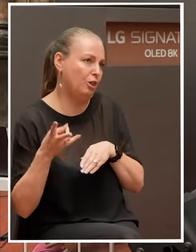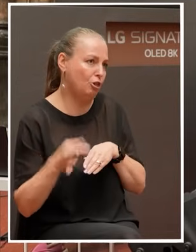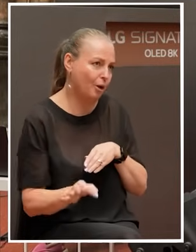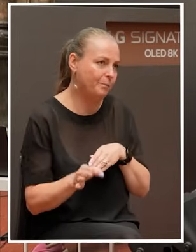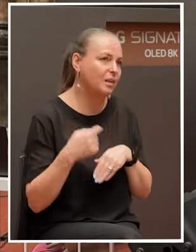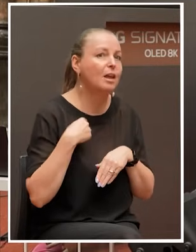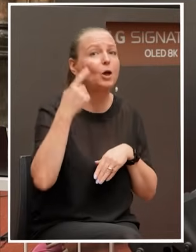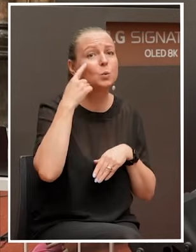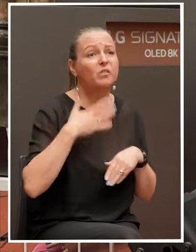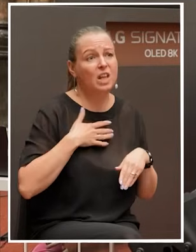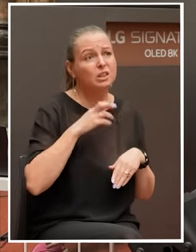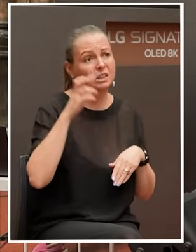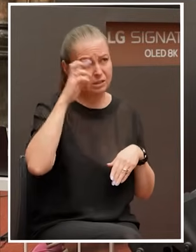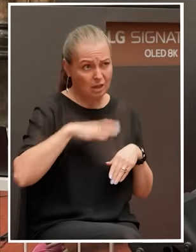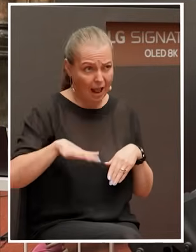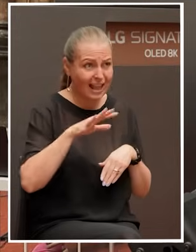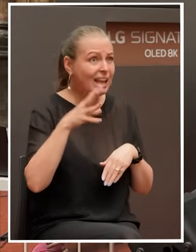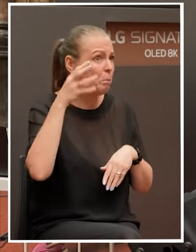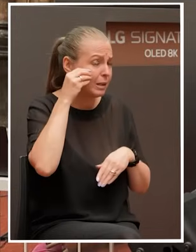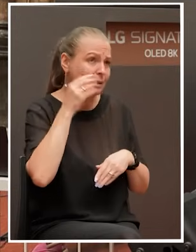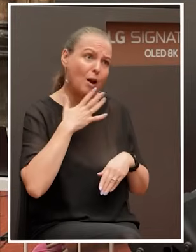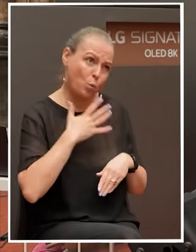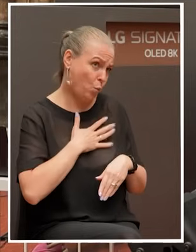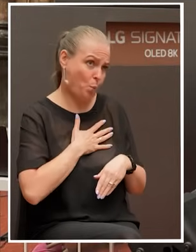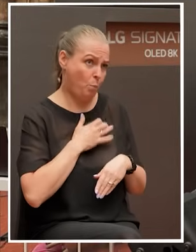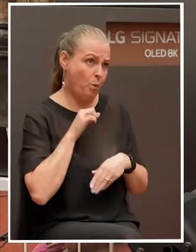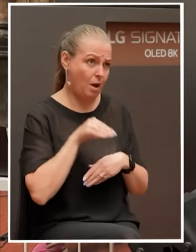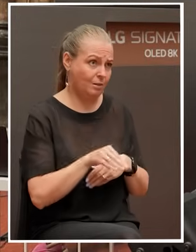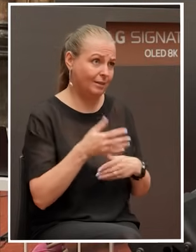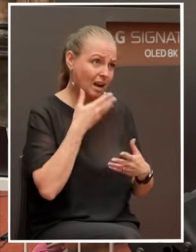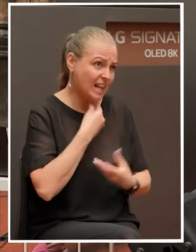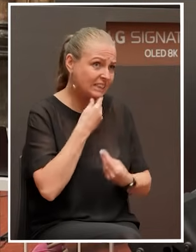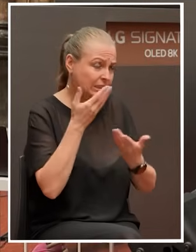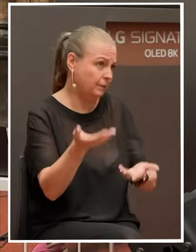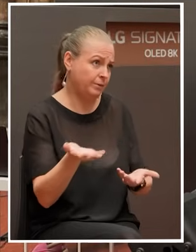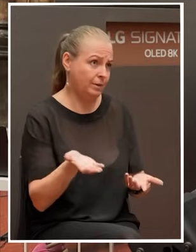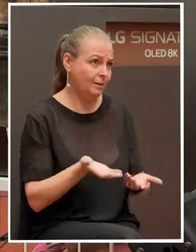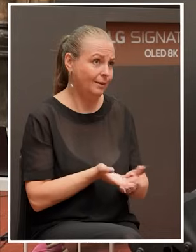Я думаю, что в нашей стране импрессионизм-то любит, в общем. Все-таки красивое,